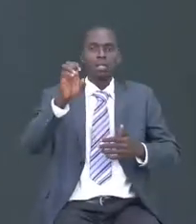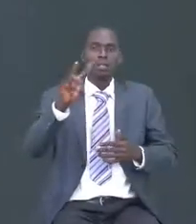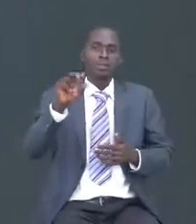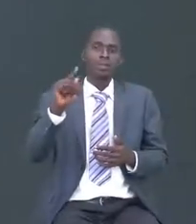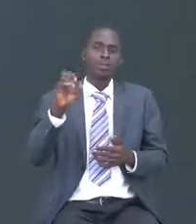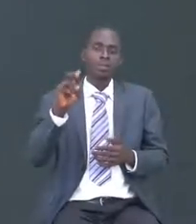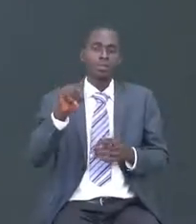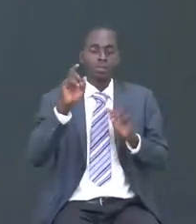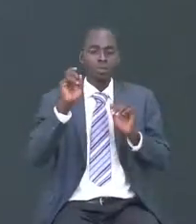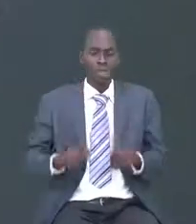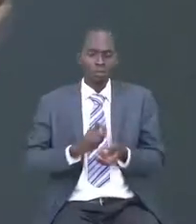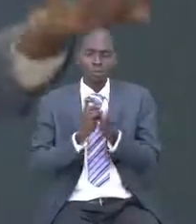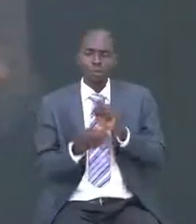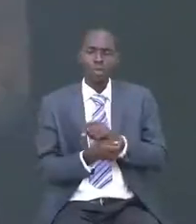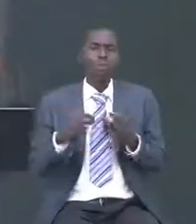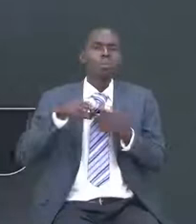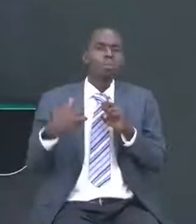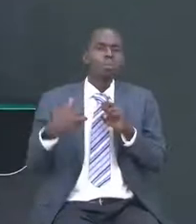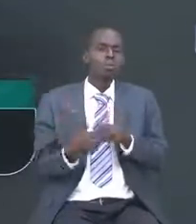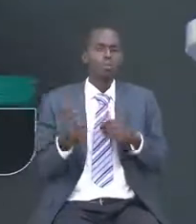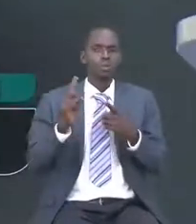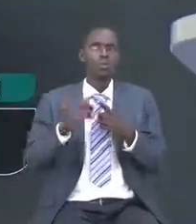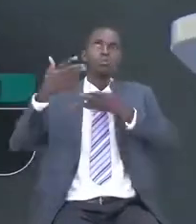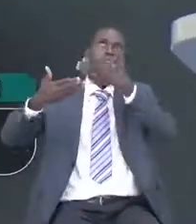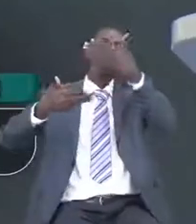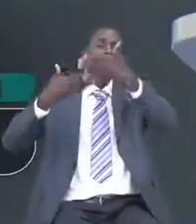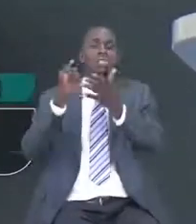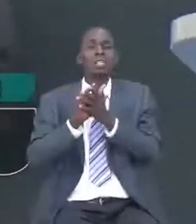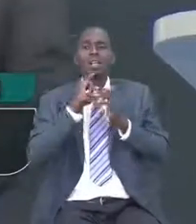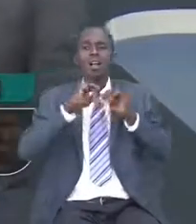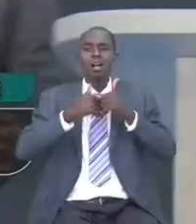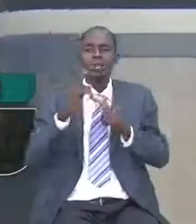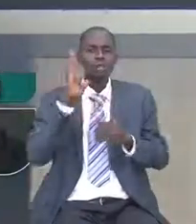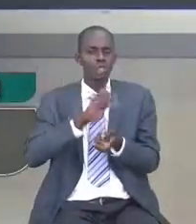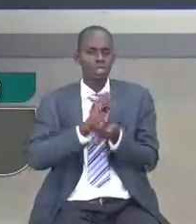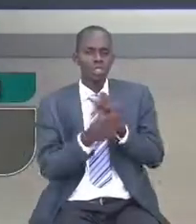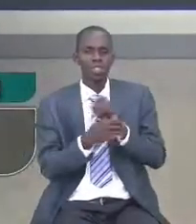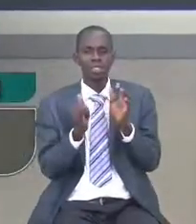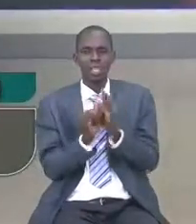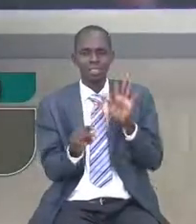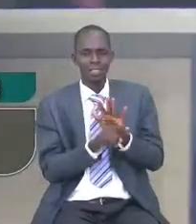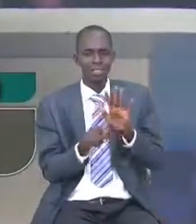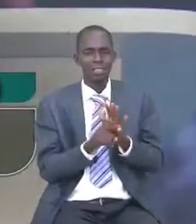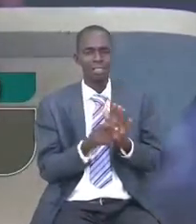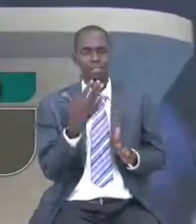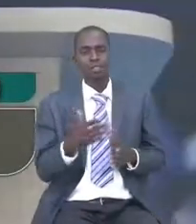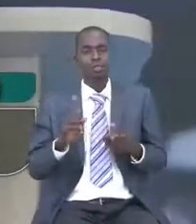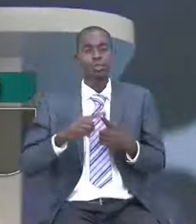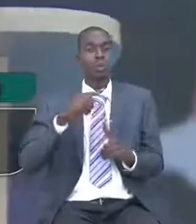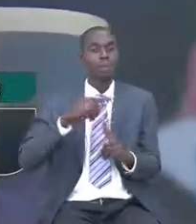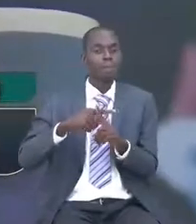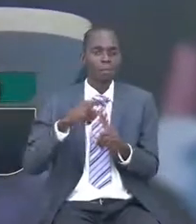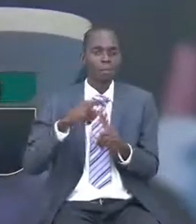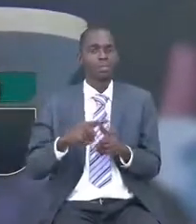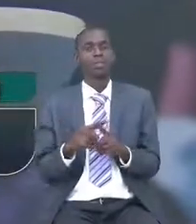problèmes en progrès. C'est de cette manière, tu dois changer toutes ces choses négatives et ils deviennent